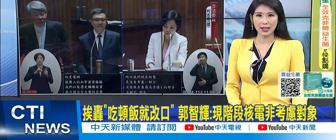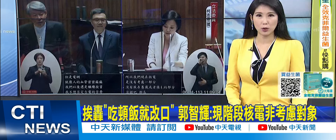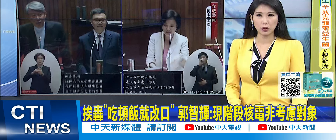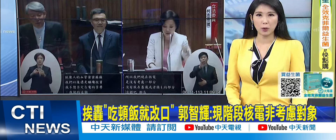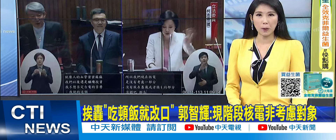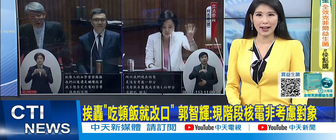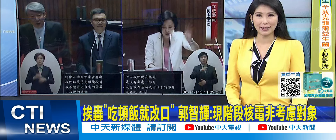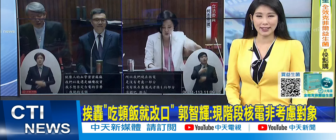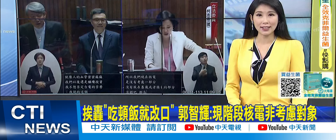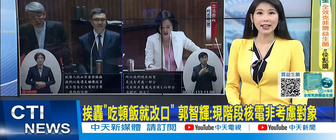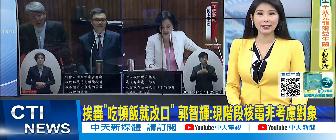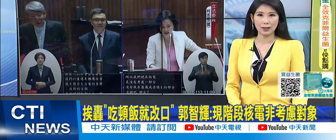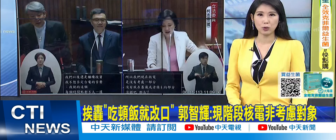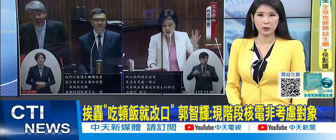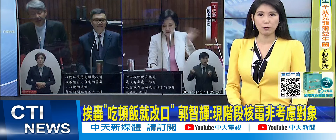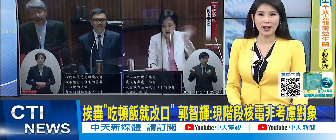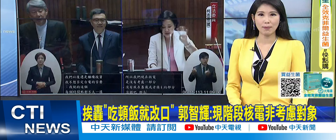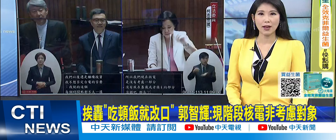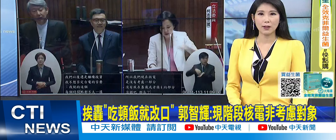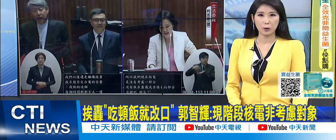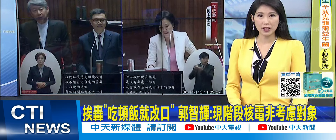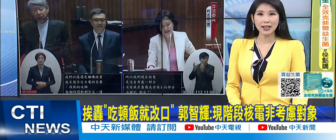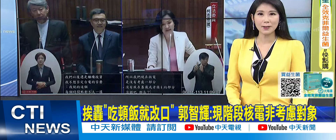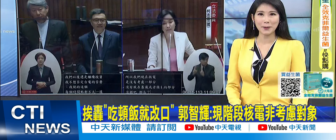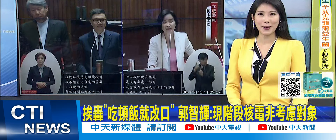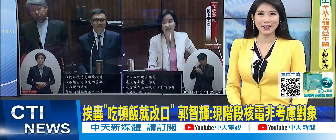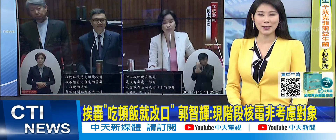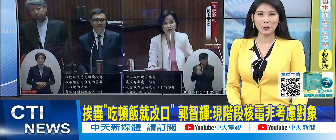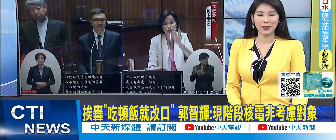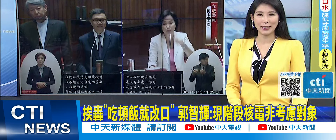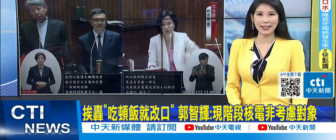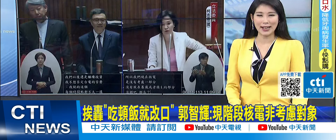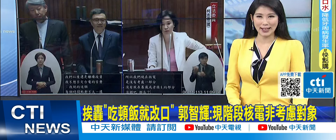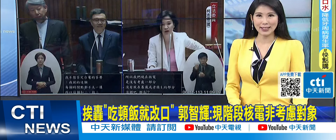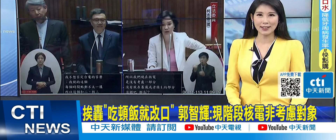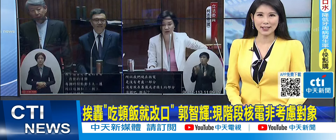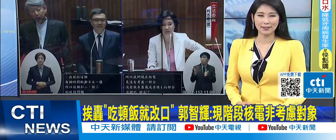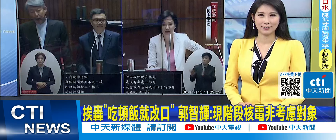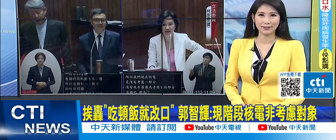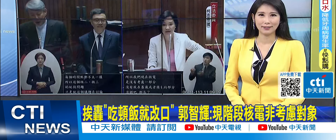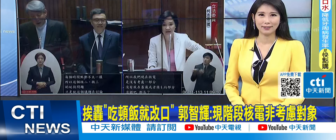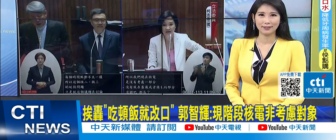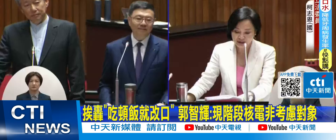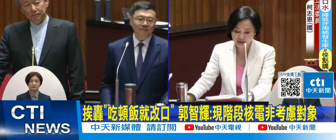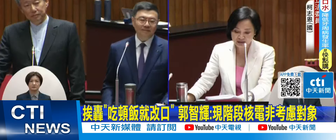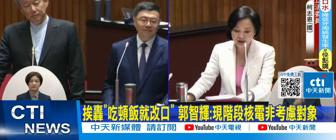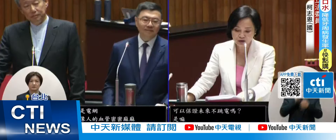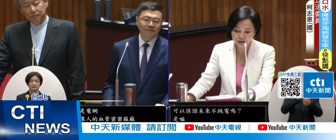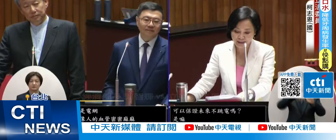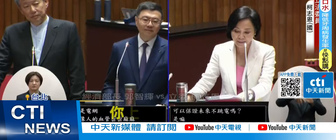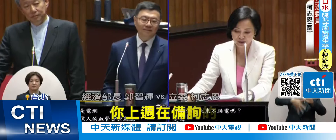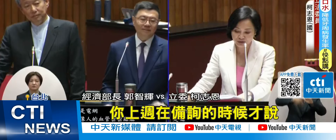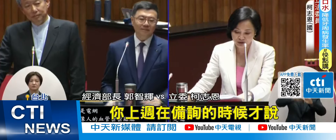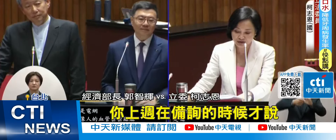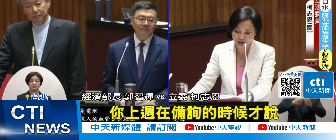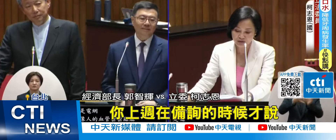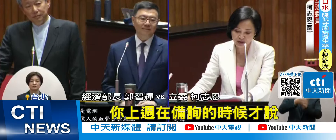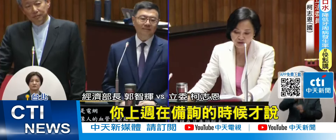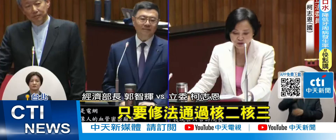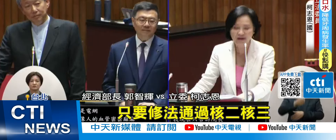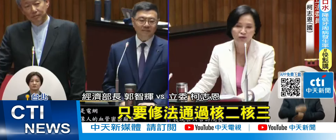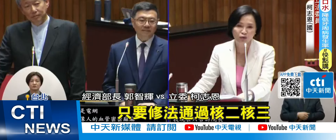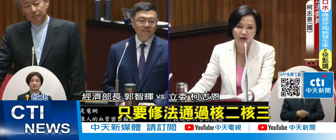济部想做的话，其实可以提出修法，有心要做就可以来进行。 你上周在备询的时候